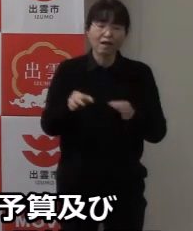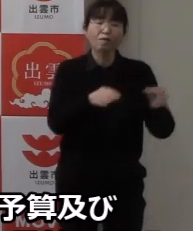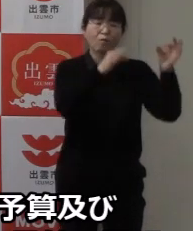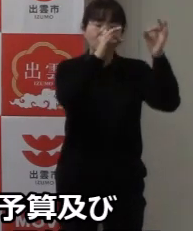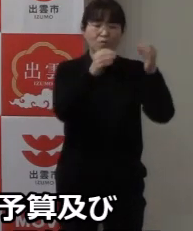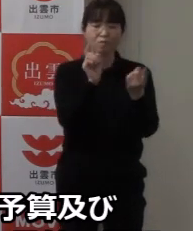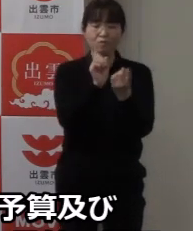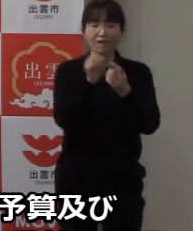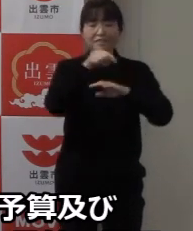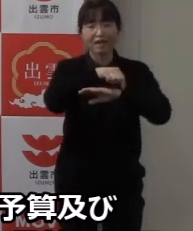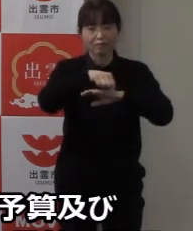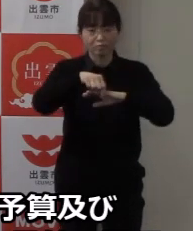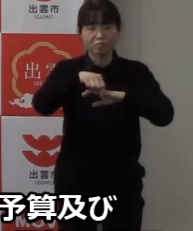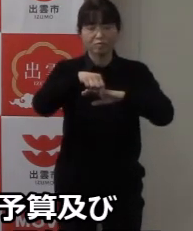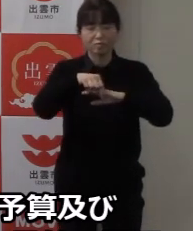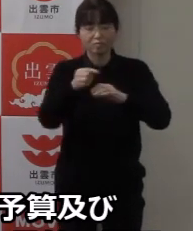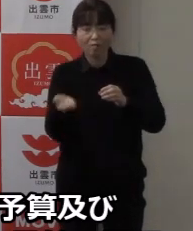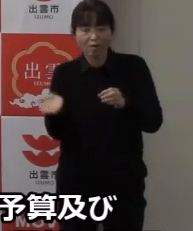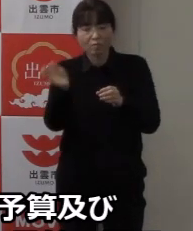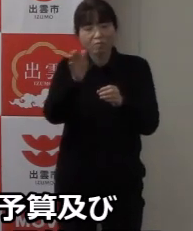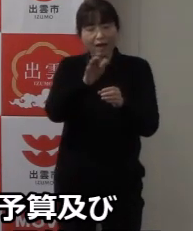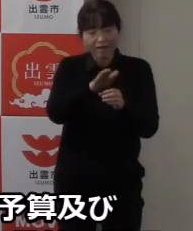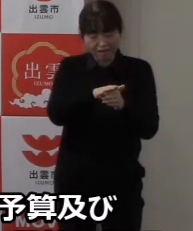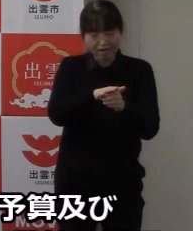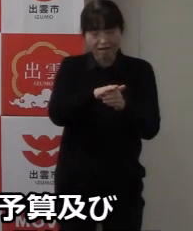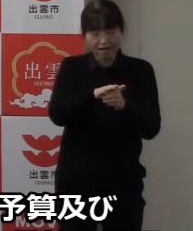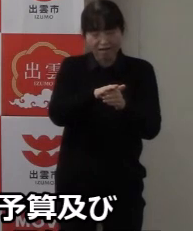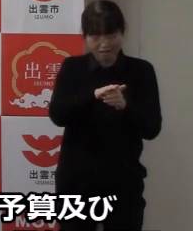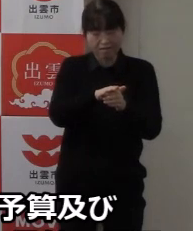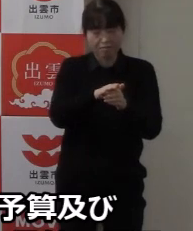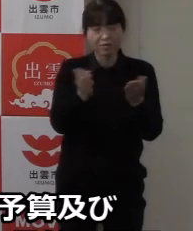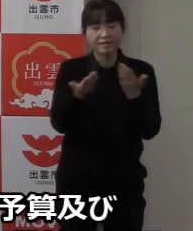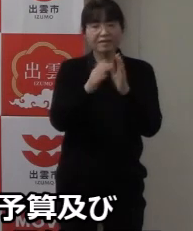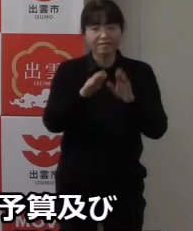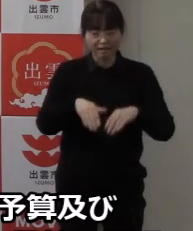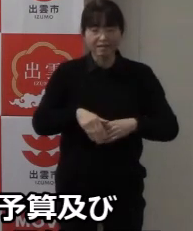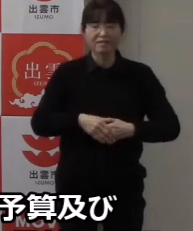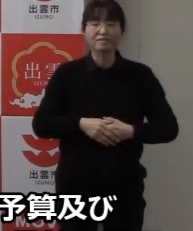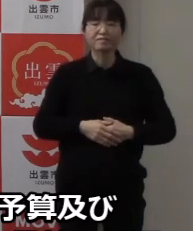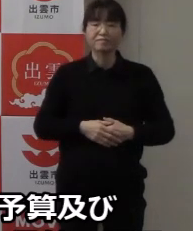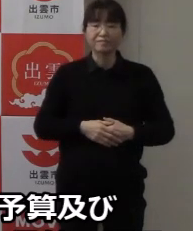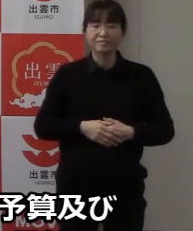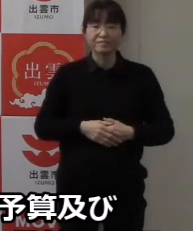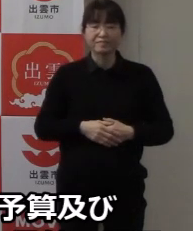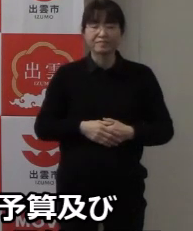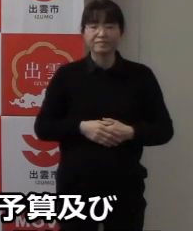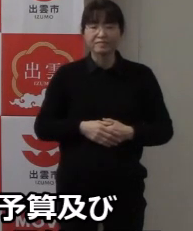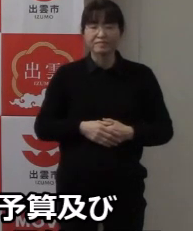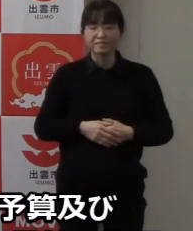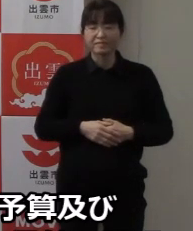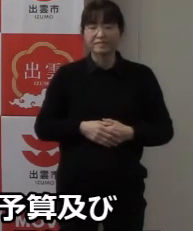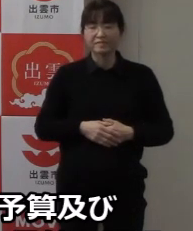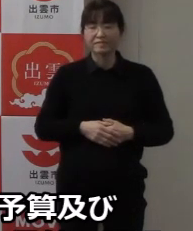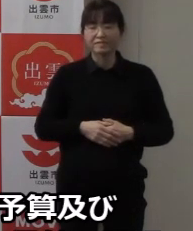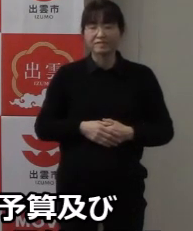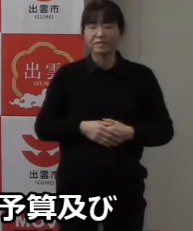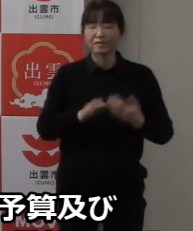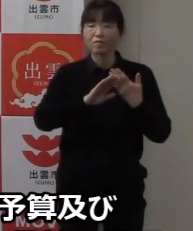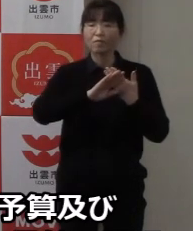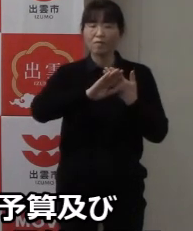策も加えたものになったということであります。まあ、あとです